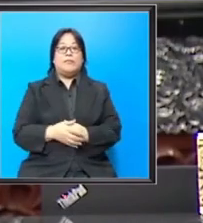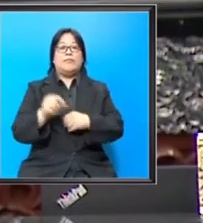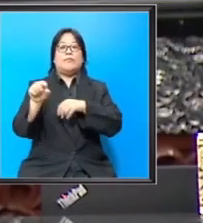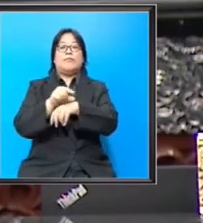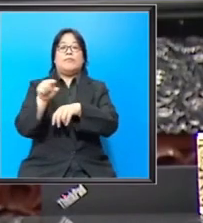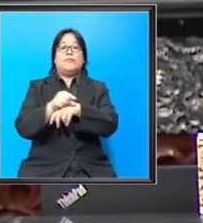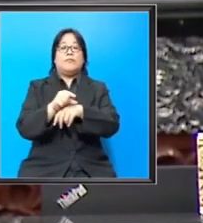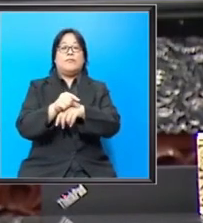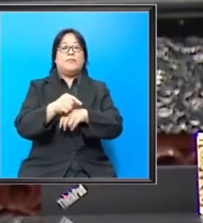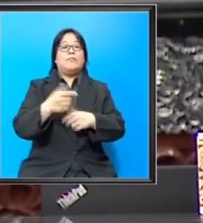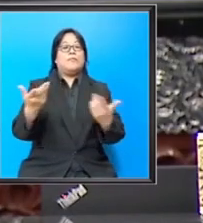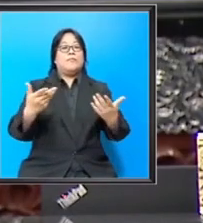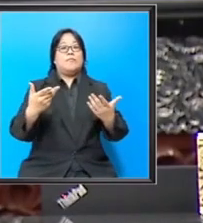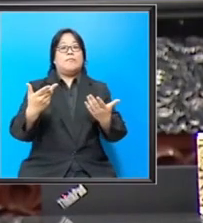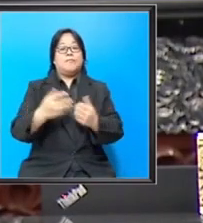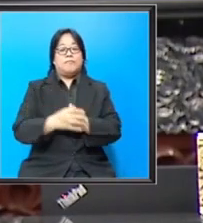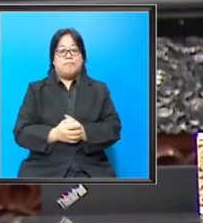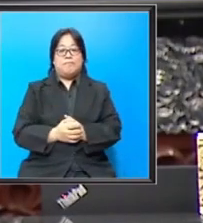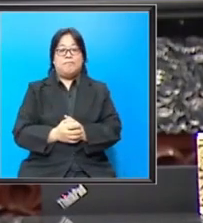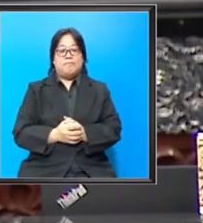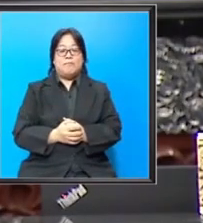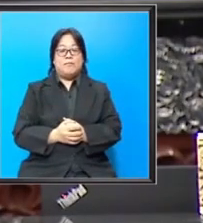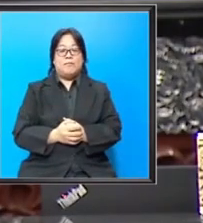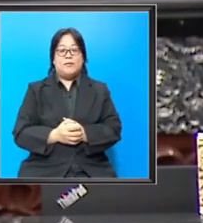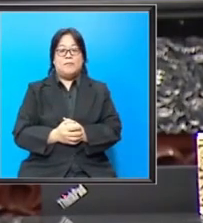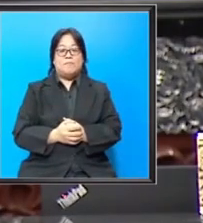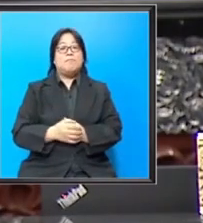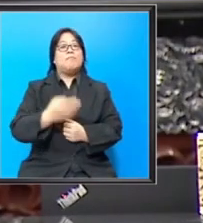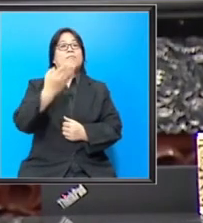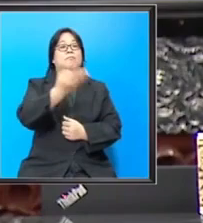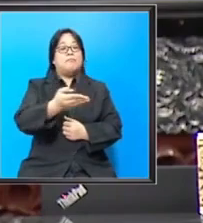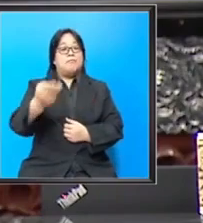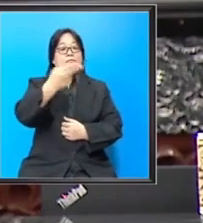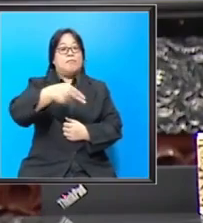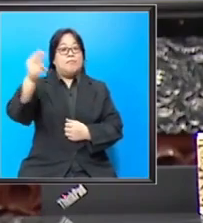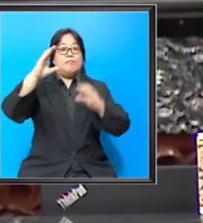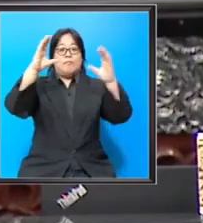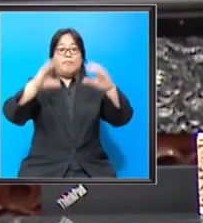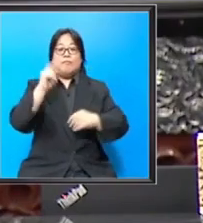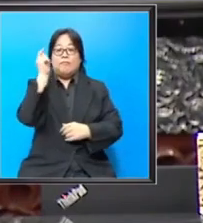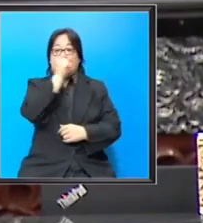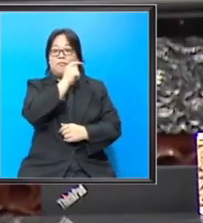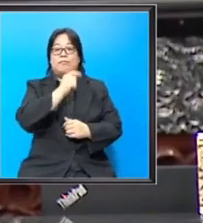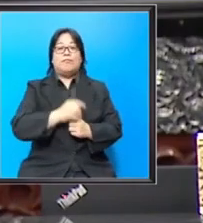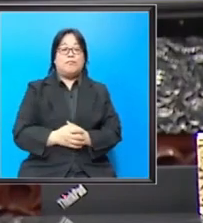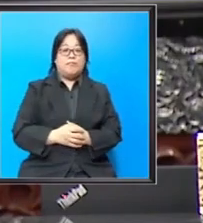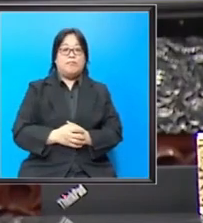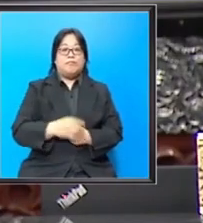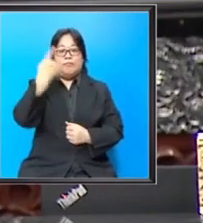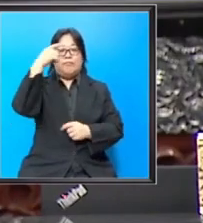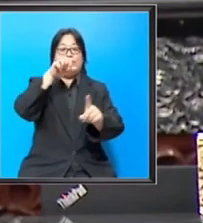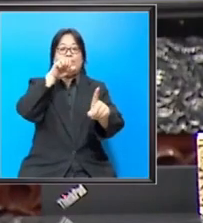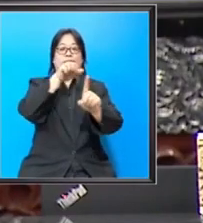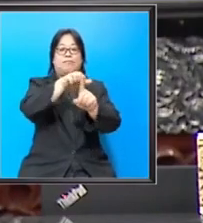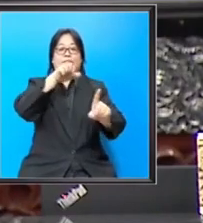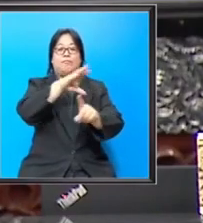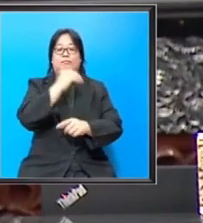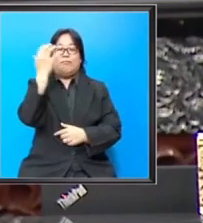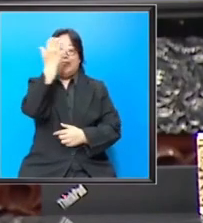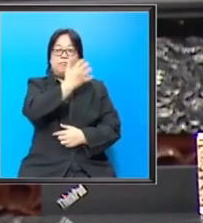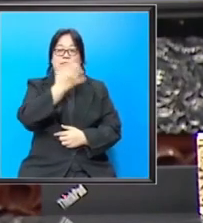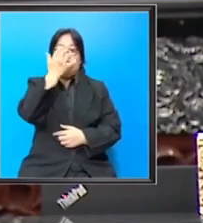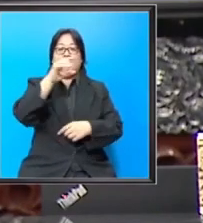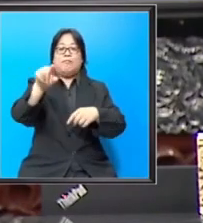menggunakan pembahasan halal secara palsu untuk memperdaya dan